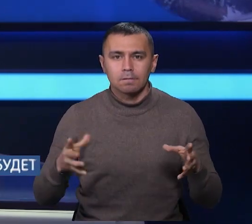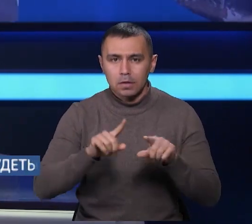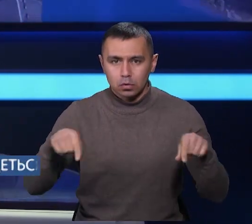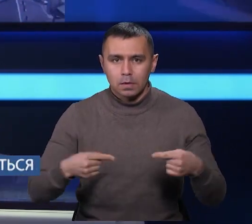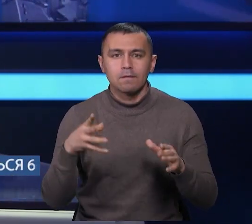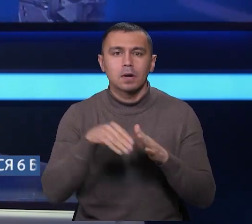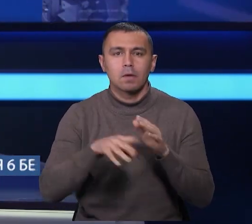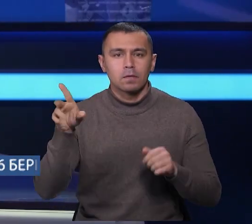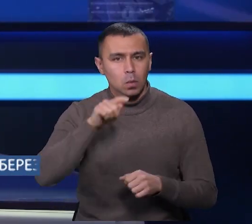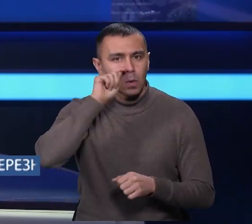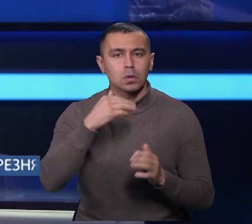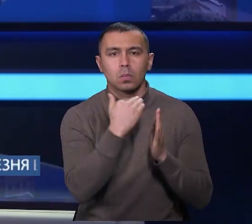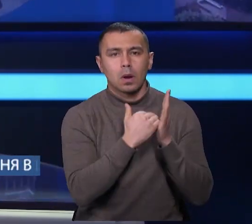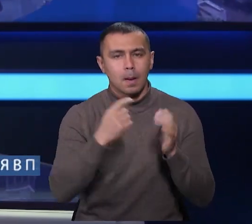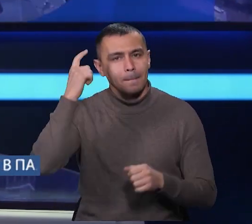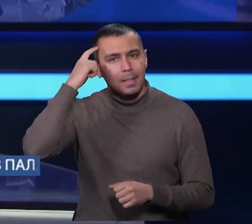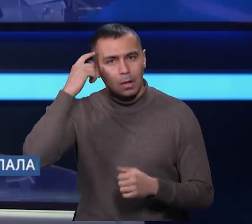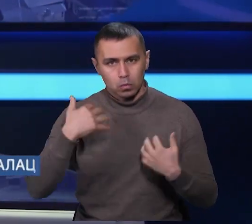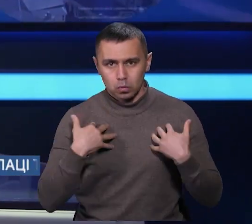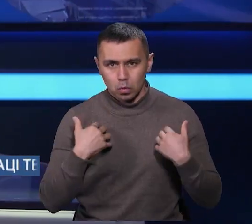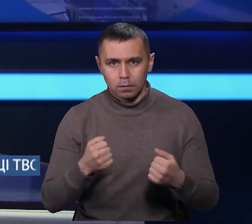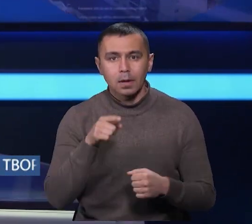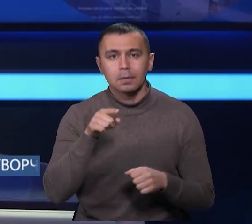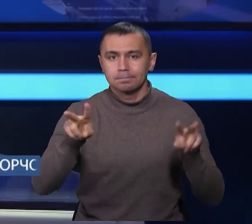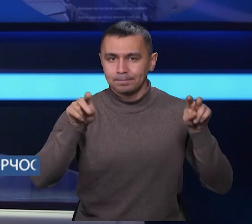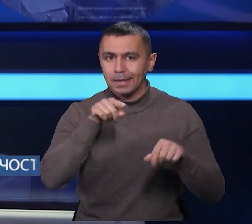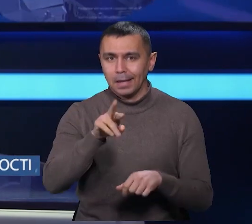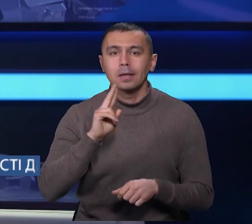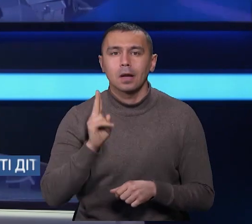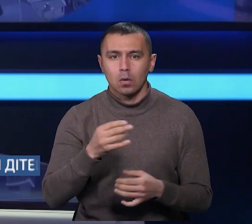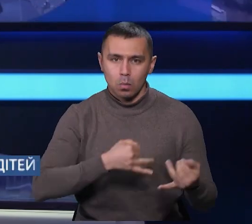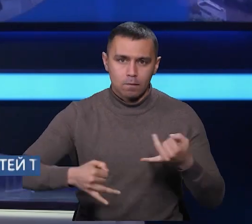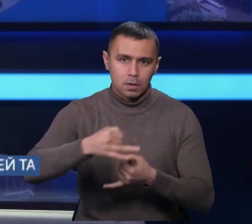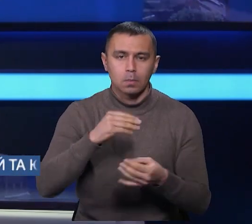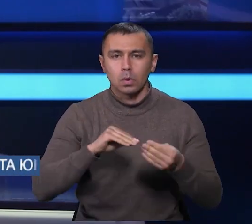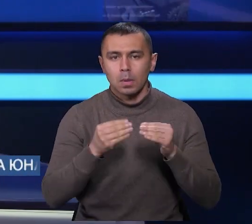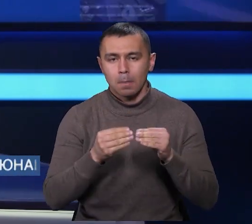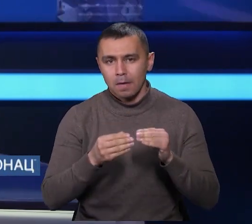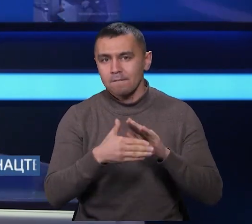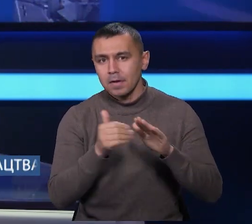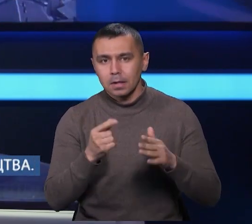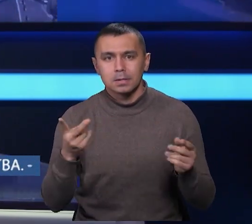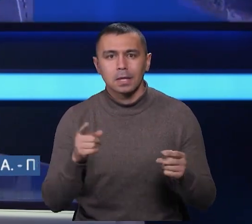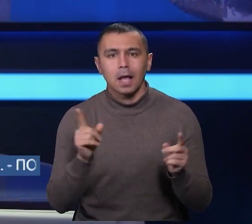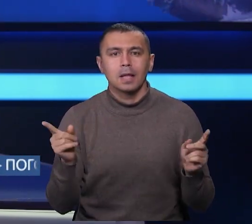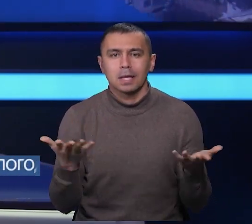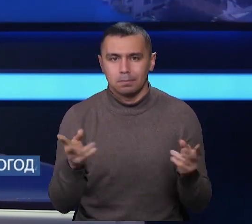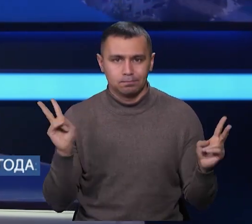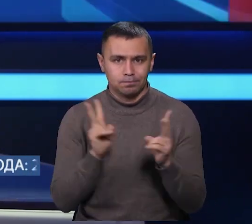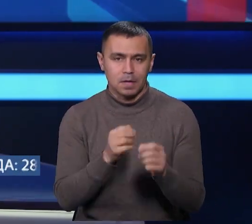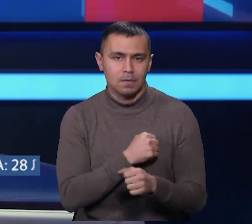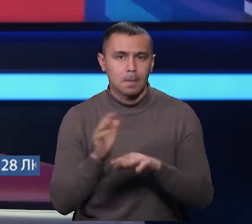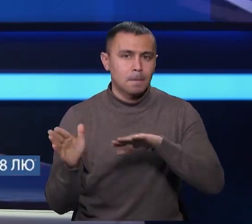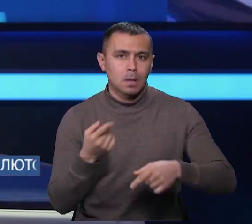рамках всеукраїнської програми ментального здоров'я «Ти як?». Обговорили проблеми та виклики, з якими зіштовхуються військові